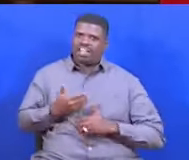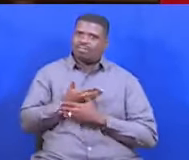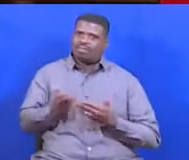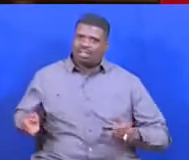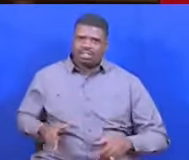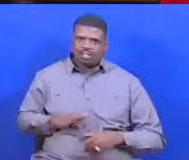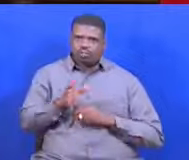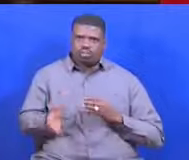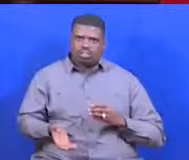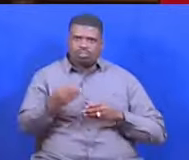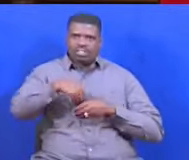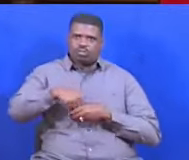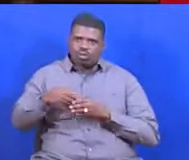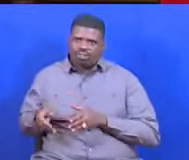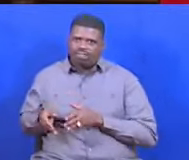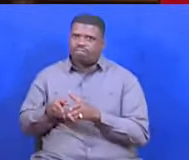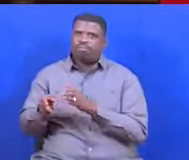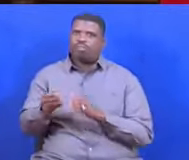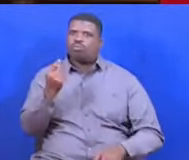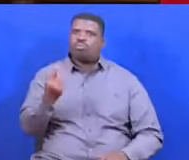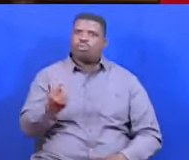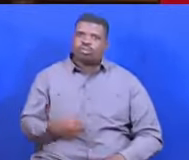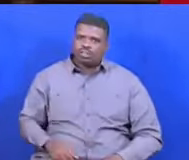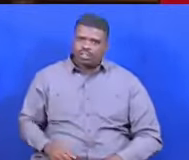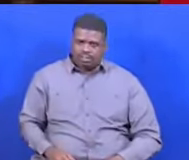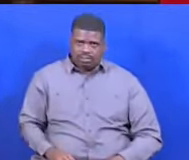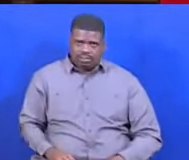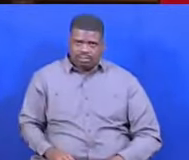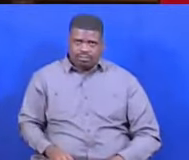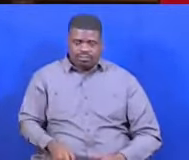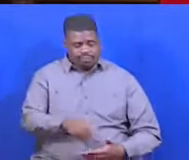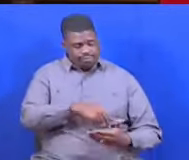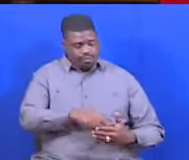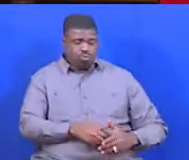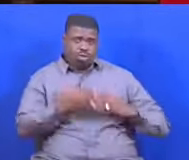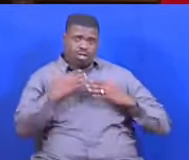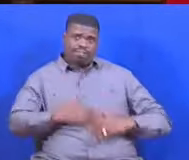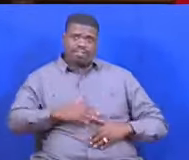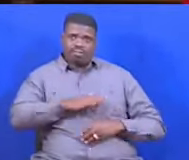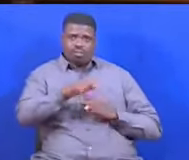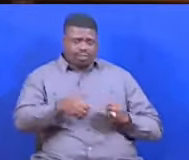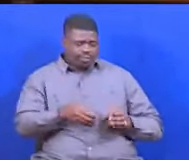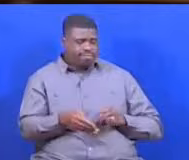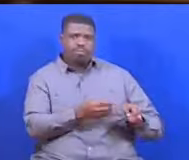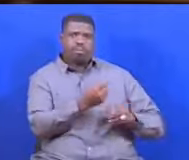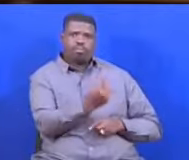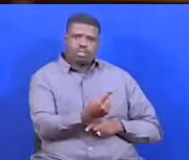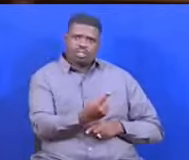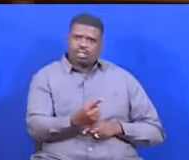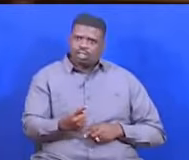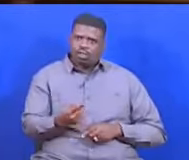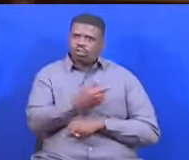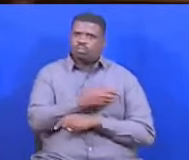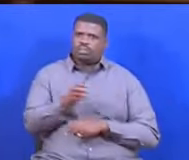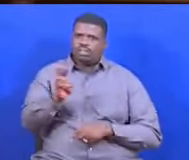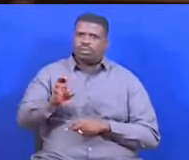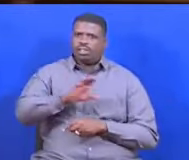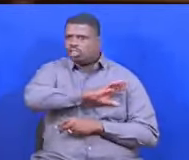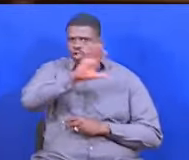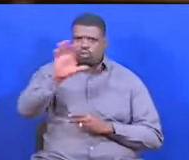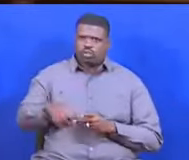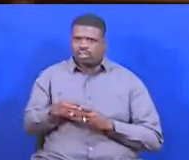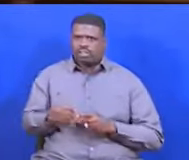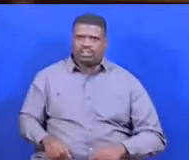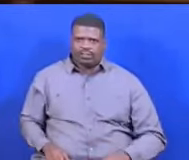zote zimeingizwa kwenye mfumo mmoja, vituo vya afya vyote viko kwenye mfumo mmoja, hospitali za wilaya zote, hospitali zote tuseme,